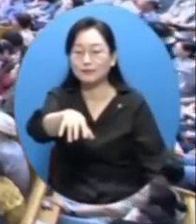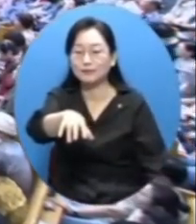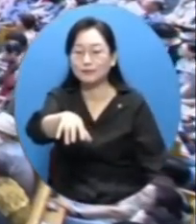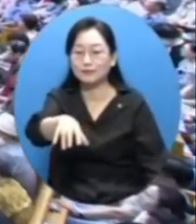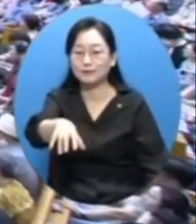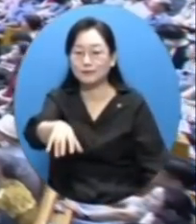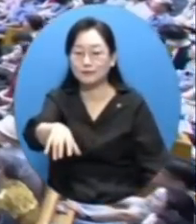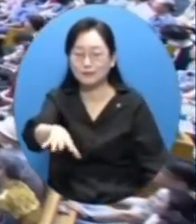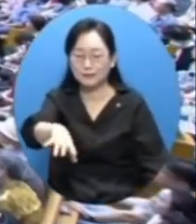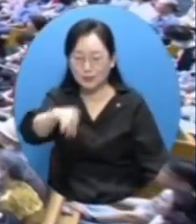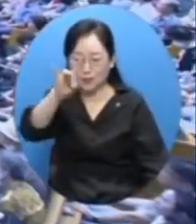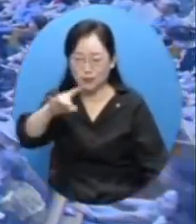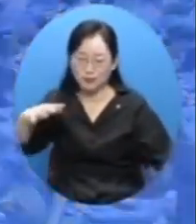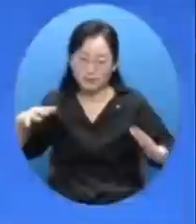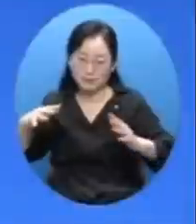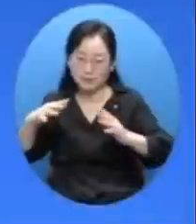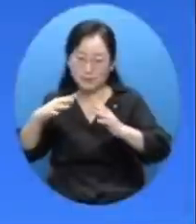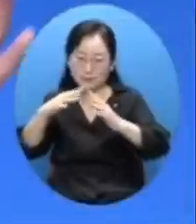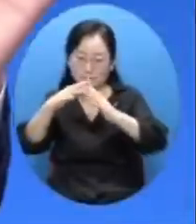성정원church 시작되었습니다.